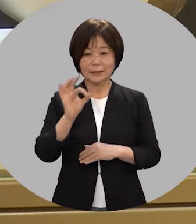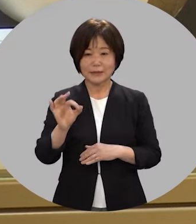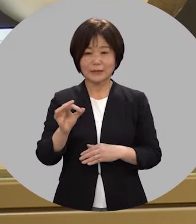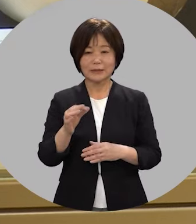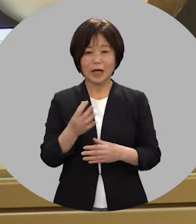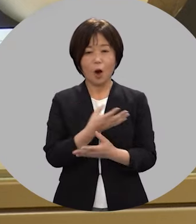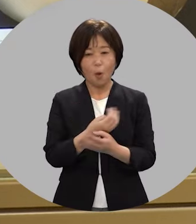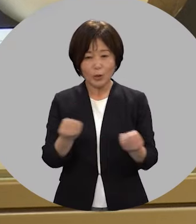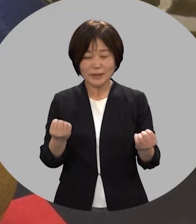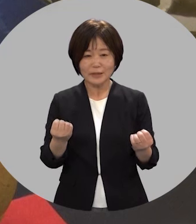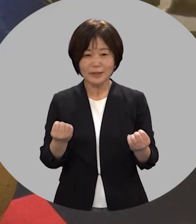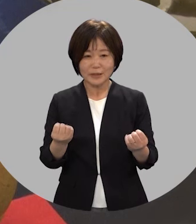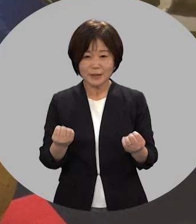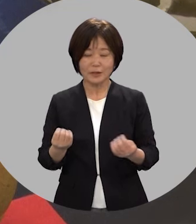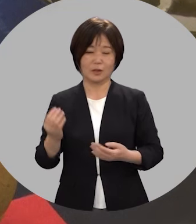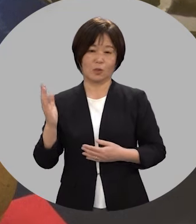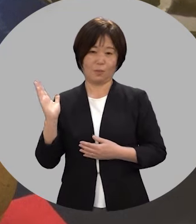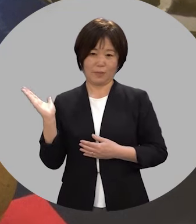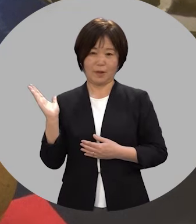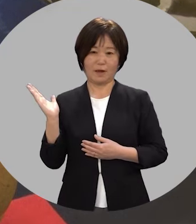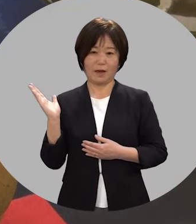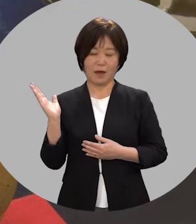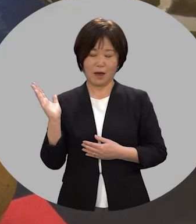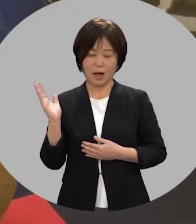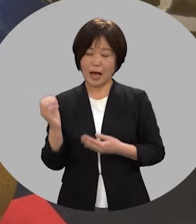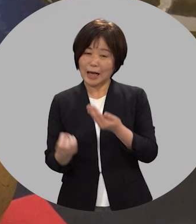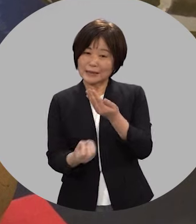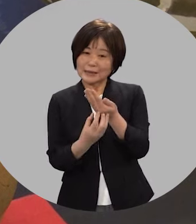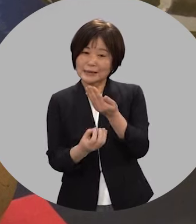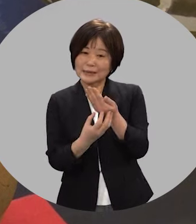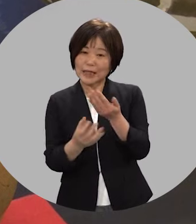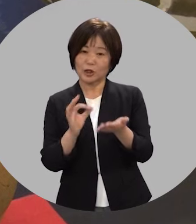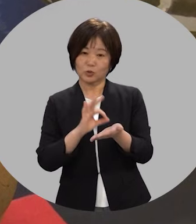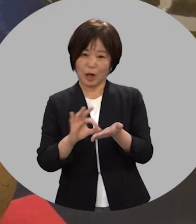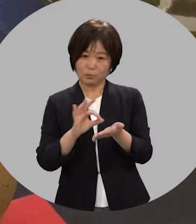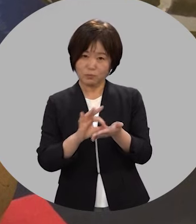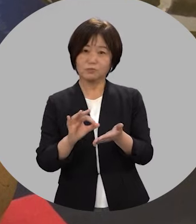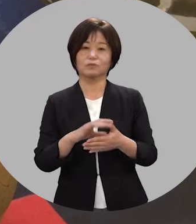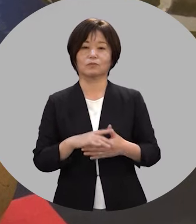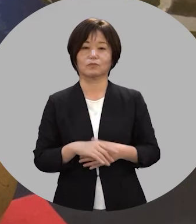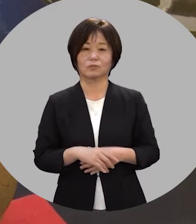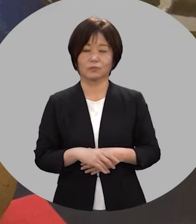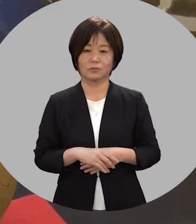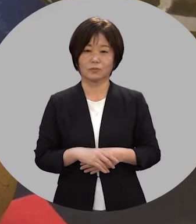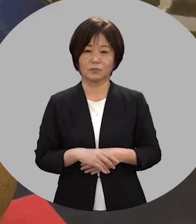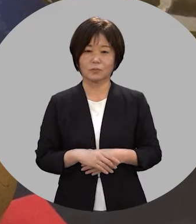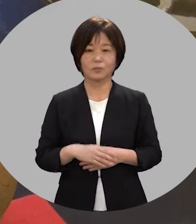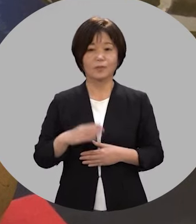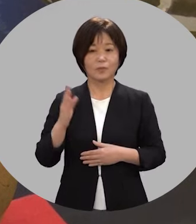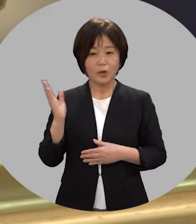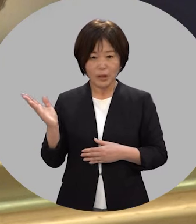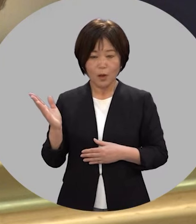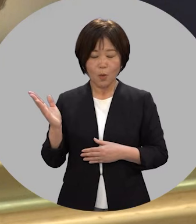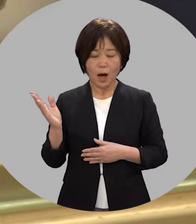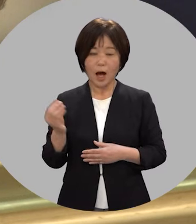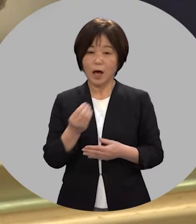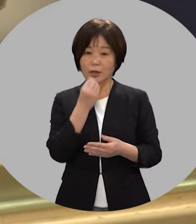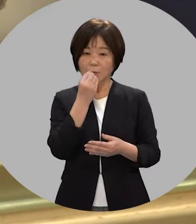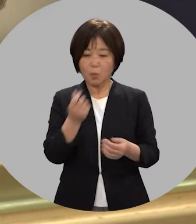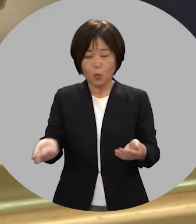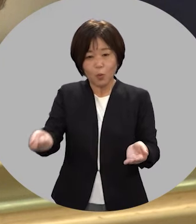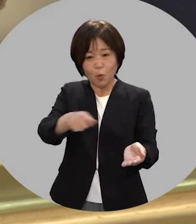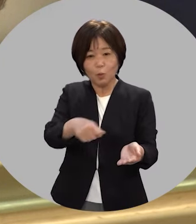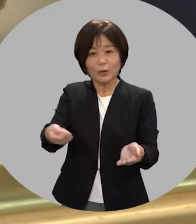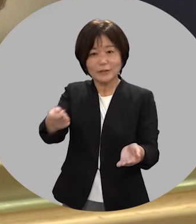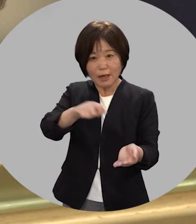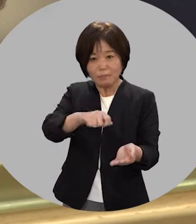豊富さになります。大月亀と呼ばれる、これは主に煮炊きに使われてきたものになります、 はい、 そしてこの鉢というのは食べ